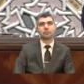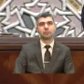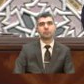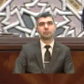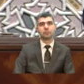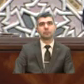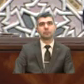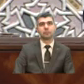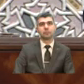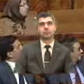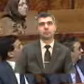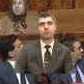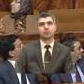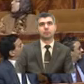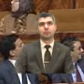نبدأ من الأول.